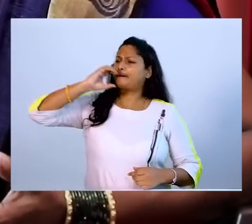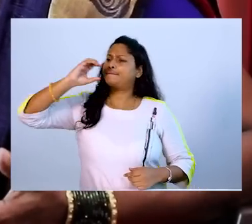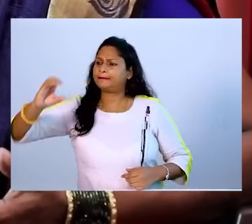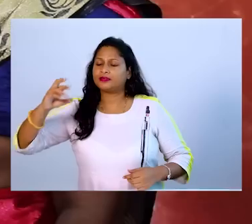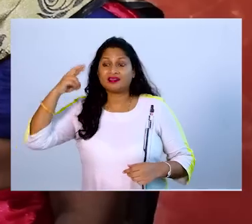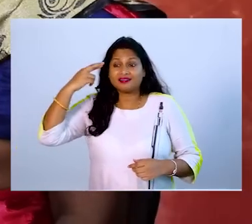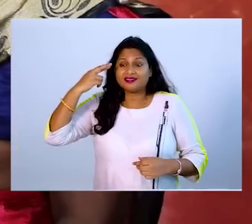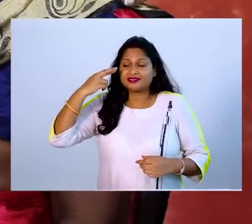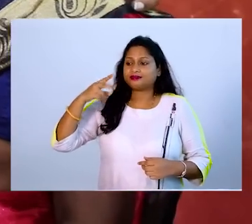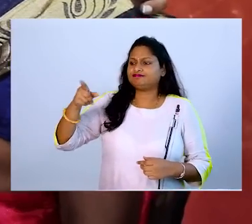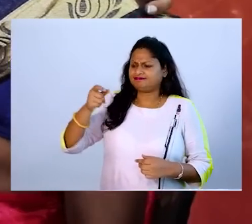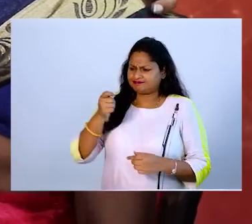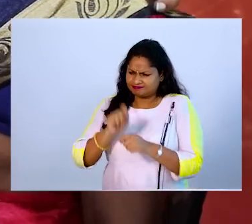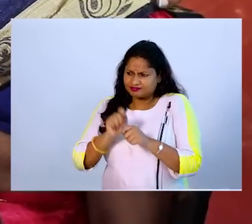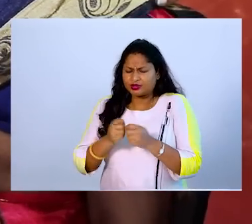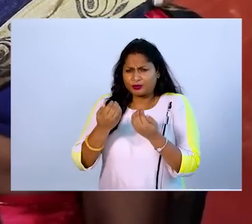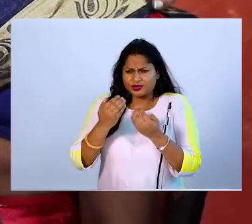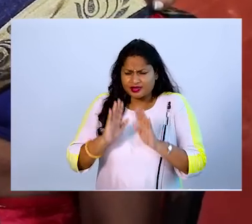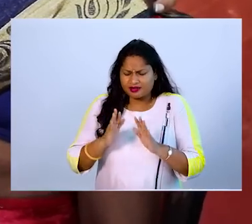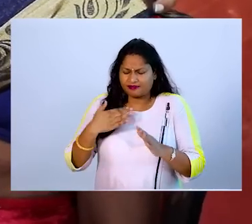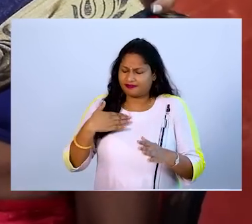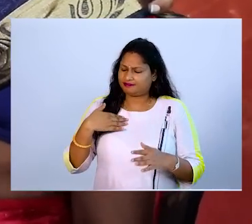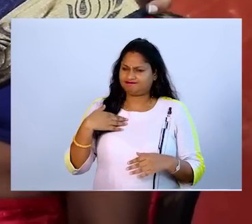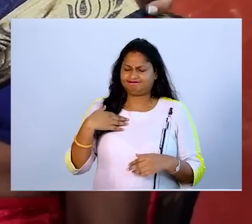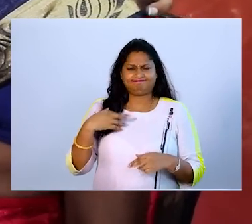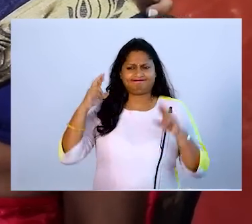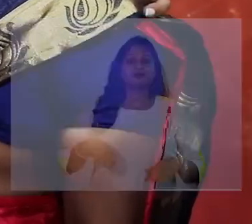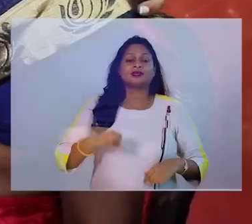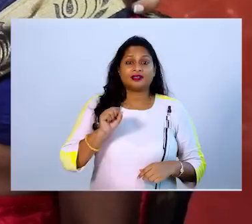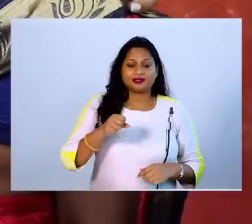आनंद झाला। मी ज्याला पगार त्याला परत दिला।